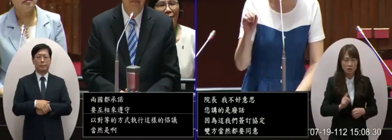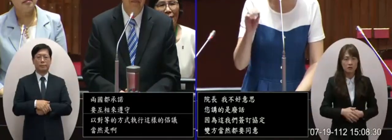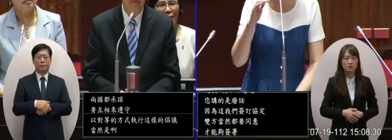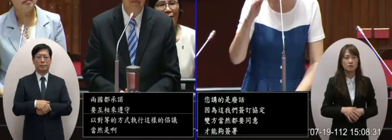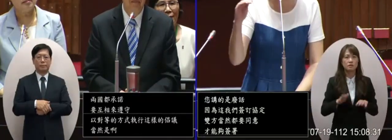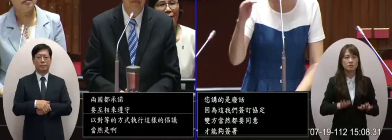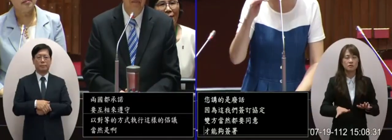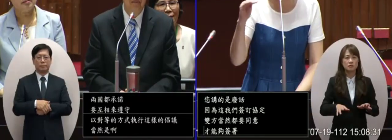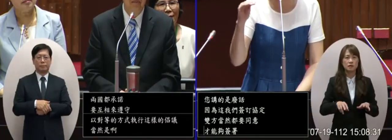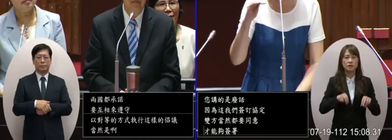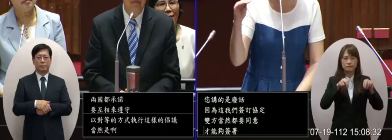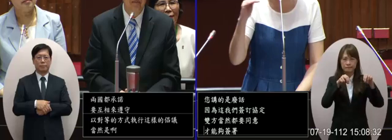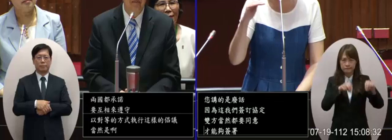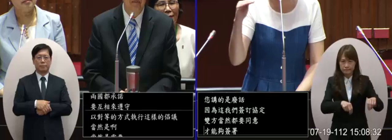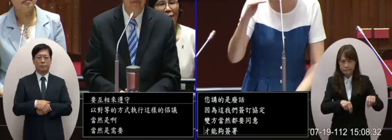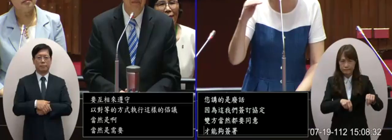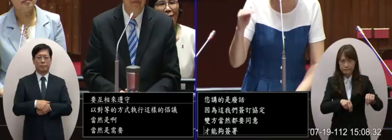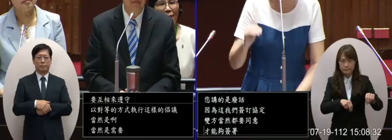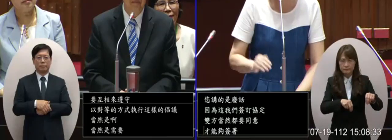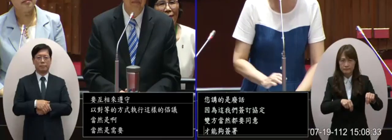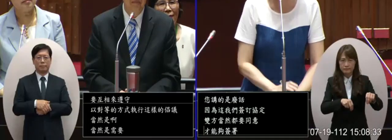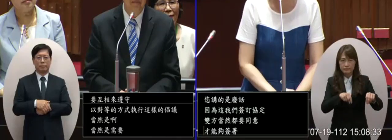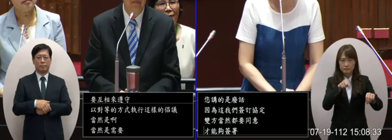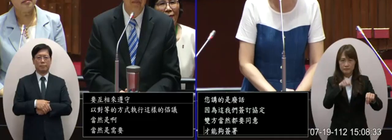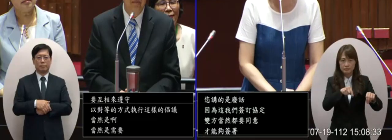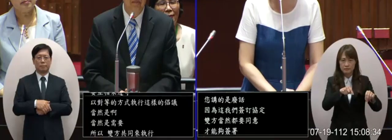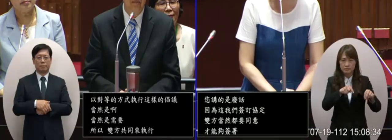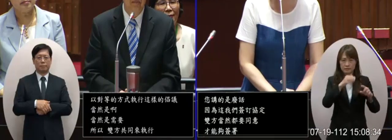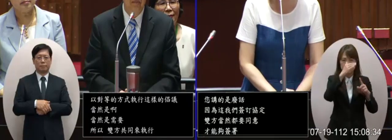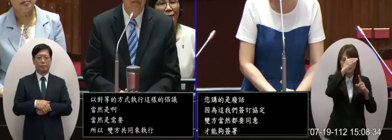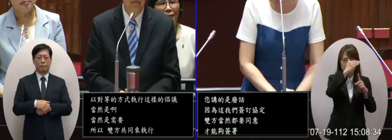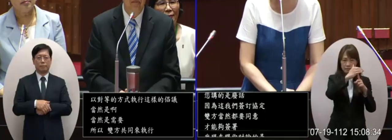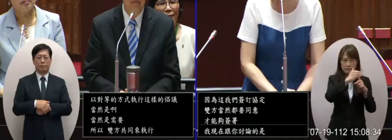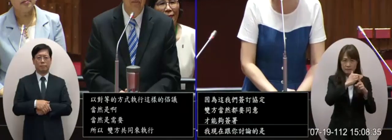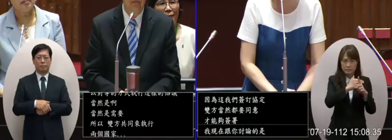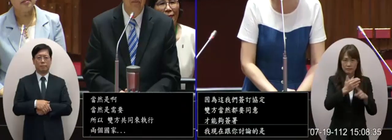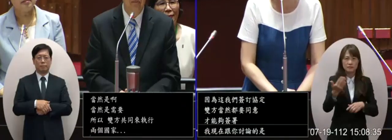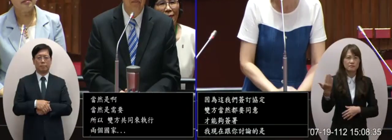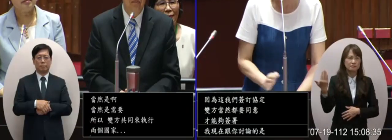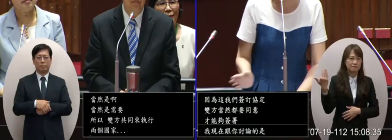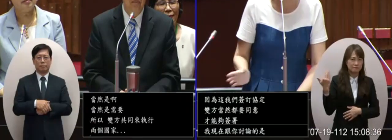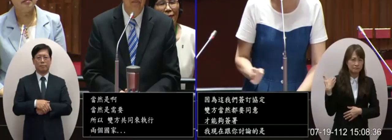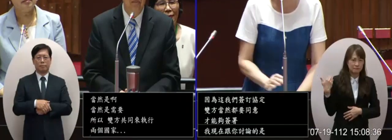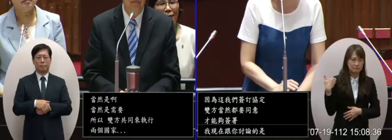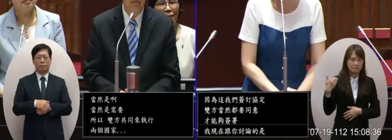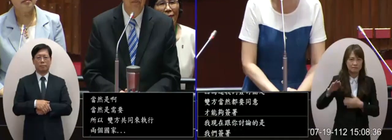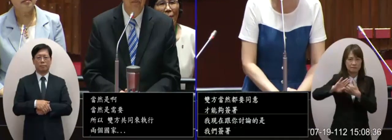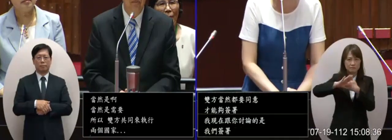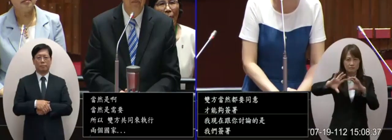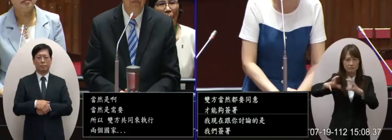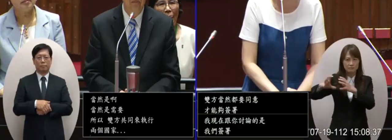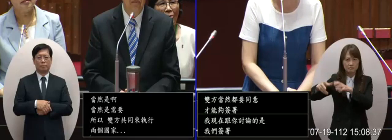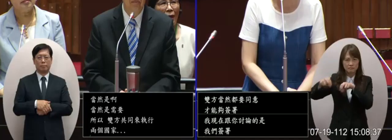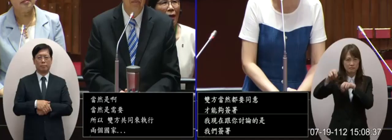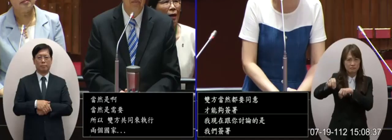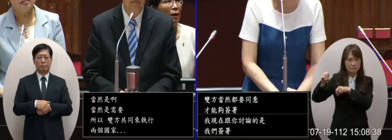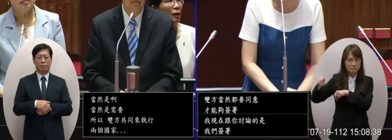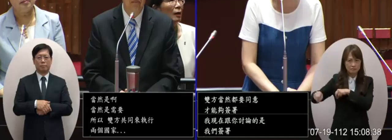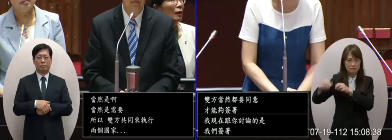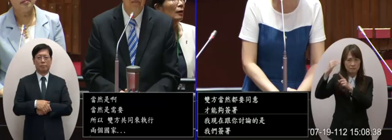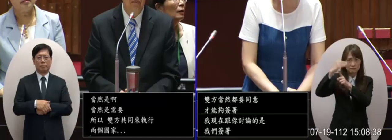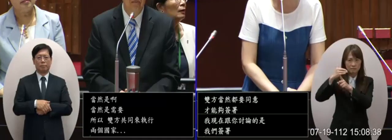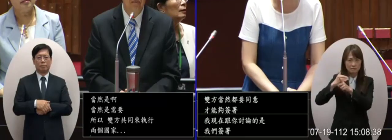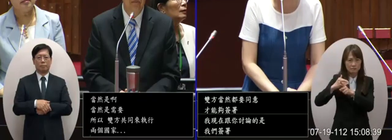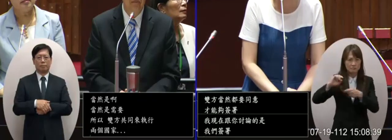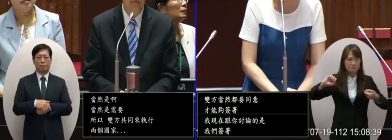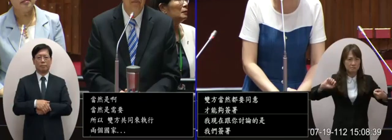我们签署的这样的一个规格，不同于我们过去签署贸易协定，所以我在这